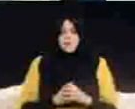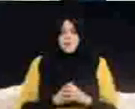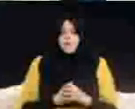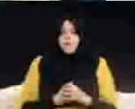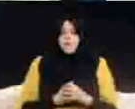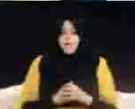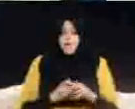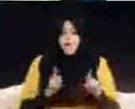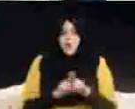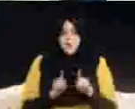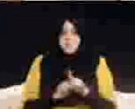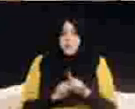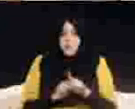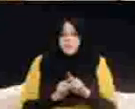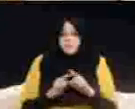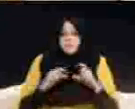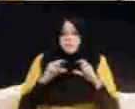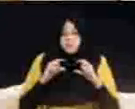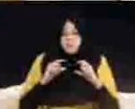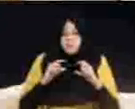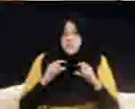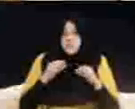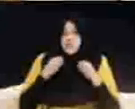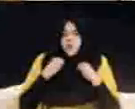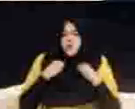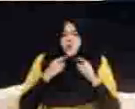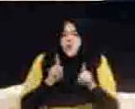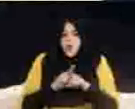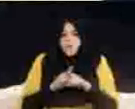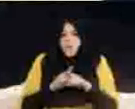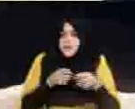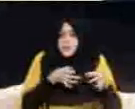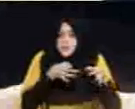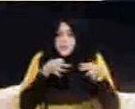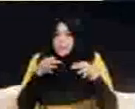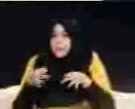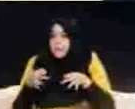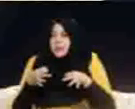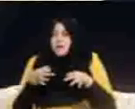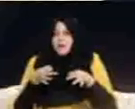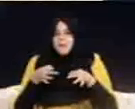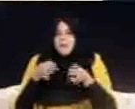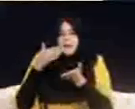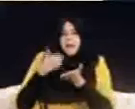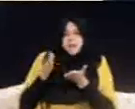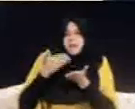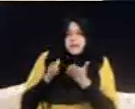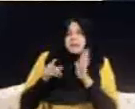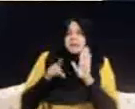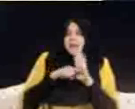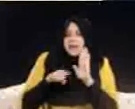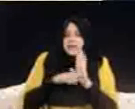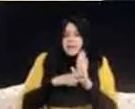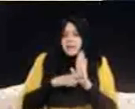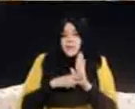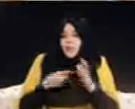تهذيبها، تنصرف إلى تجريدها من الرذائل